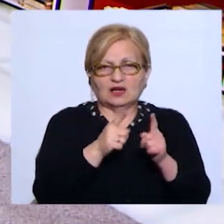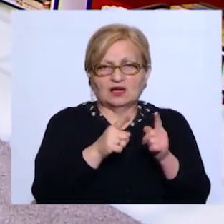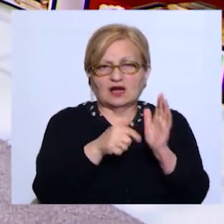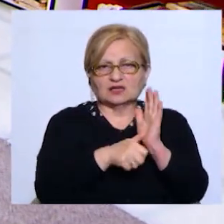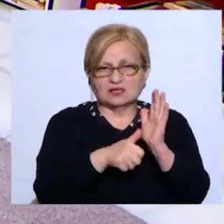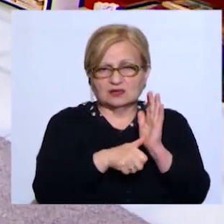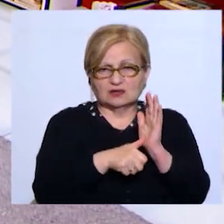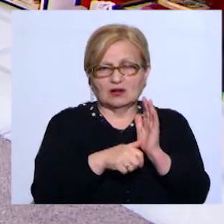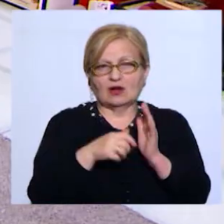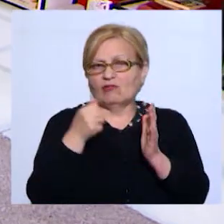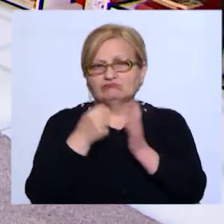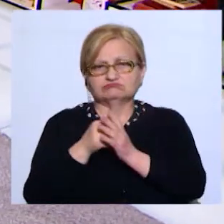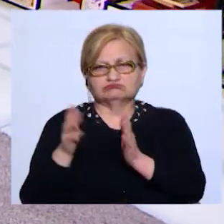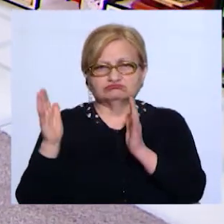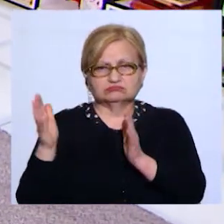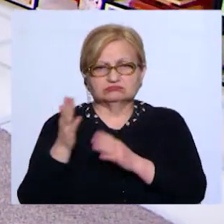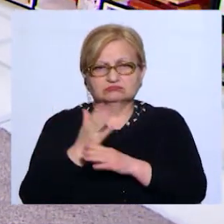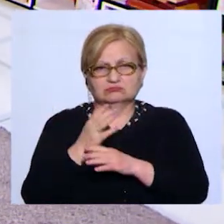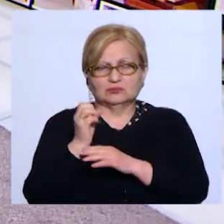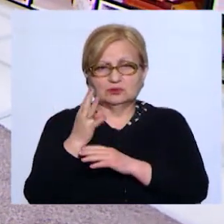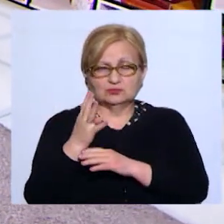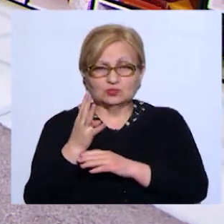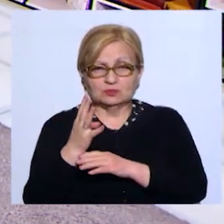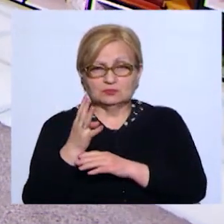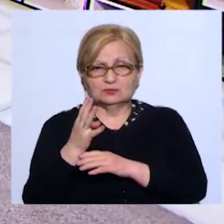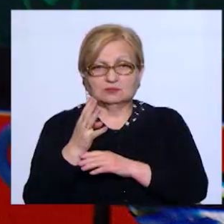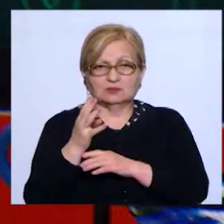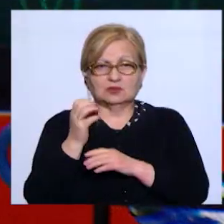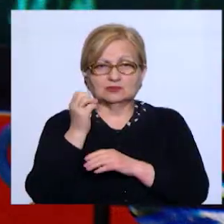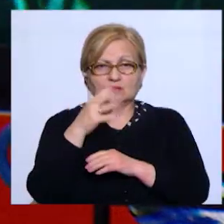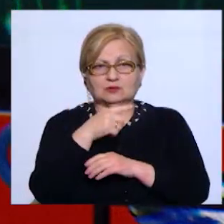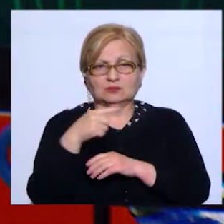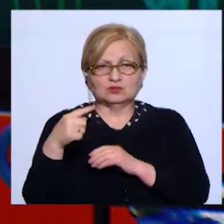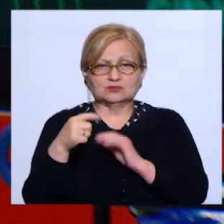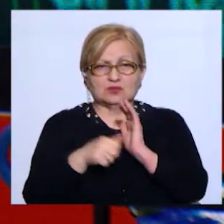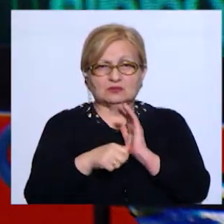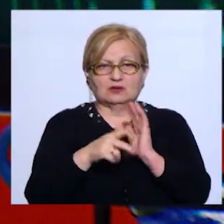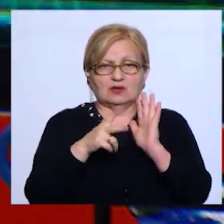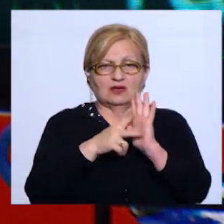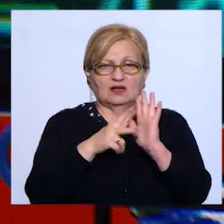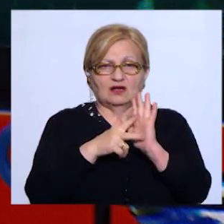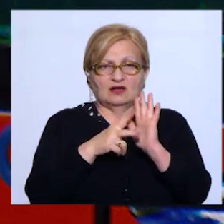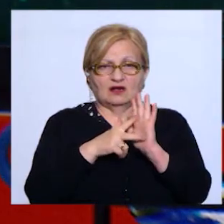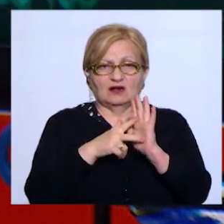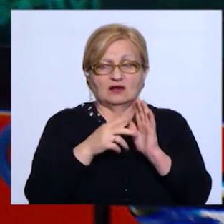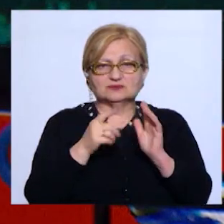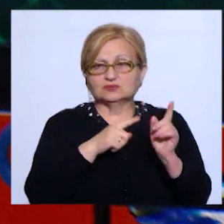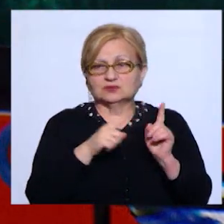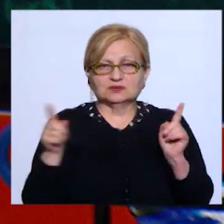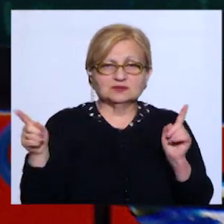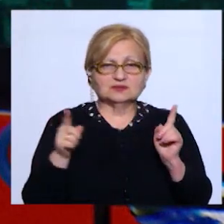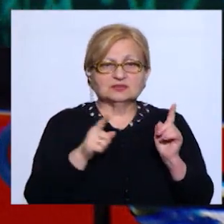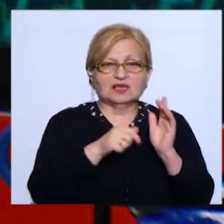6, მაქსიმალური არის 14, 14 მინუს 6 არის 8. ანუ ხე გაბნების დიაპაზონი, ანუ სულ